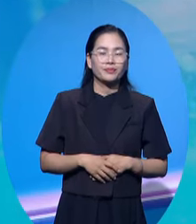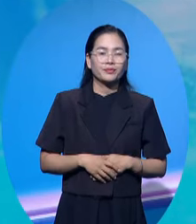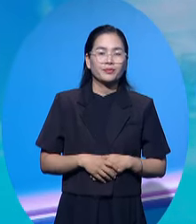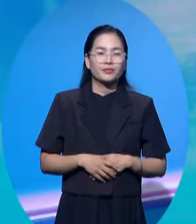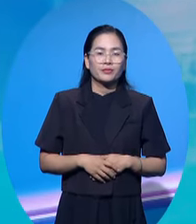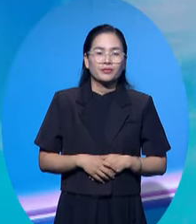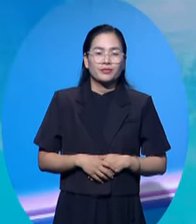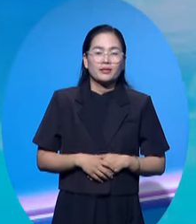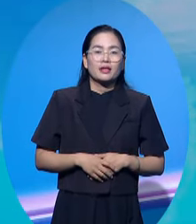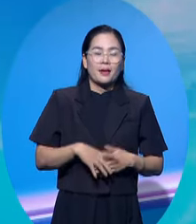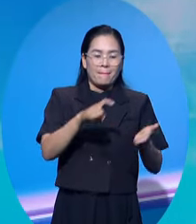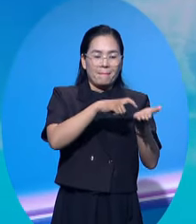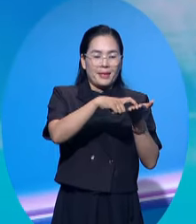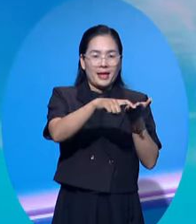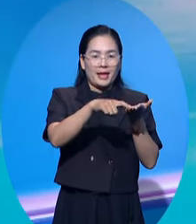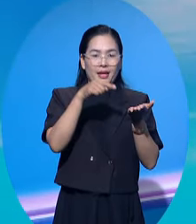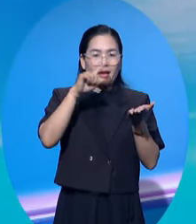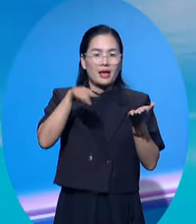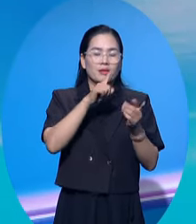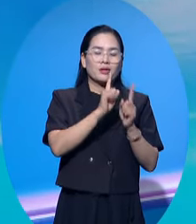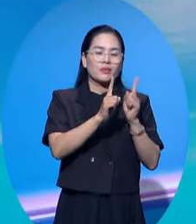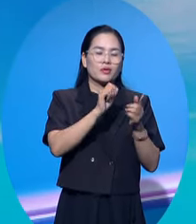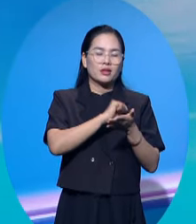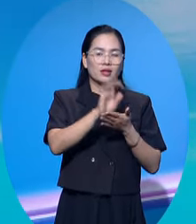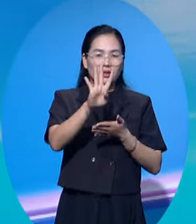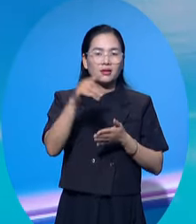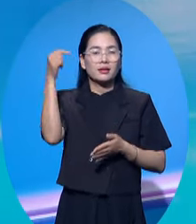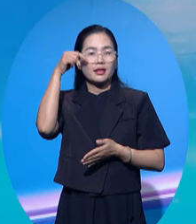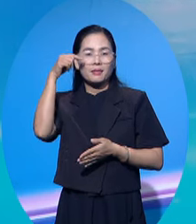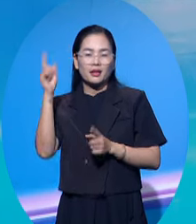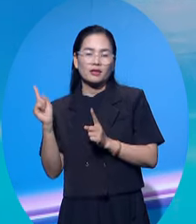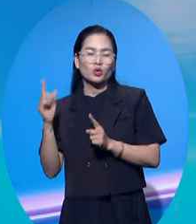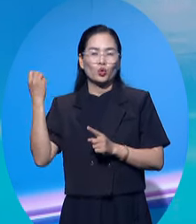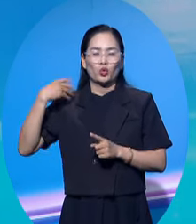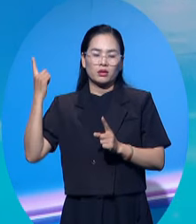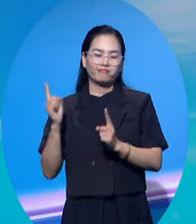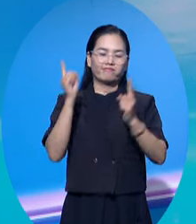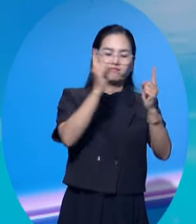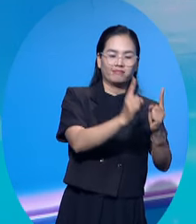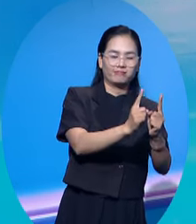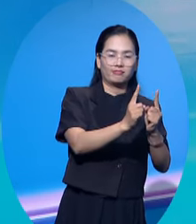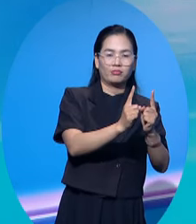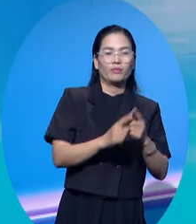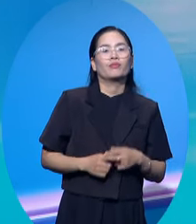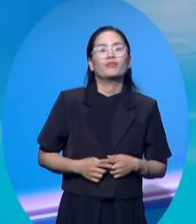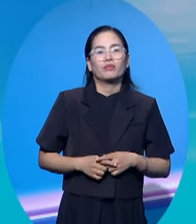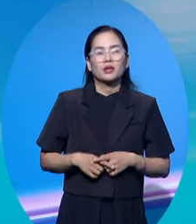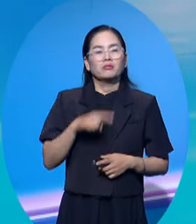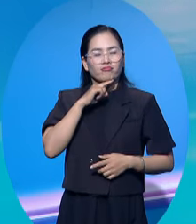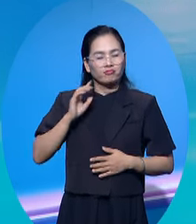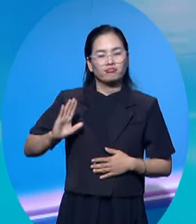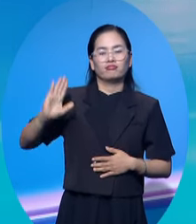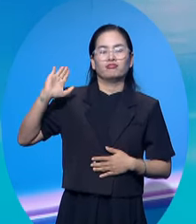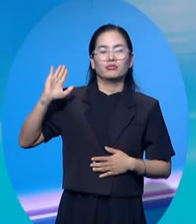trong khung khổ chuyến thăm Mỹ ngày 11 tháng 0 Thủ tướng Nhật kishida fumio đã phát biểu trước Quốc hội nước này trong đó khẳng định cam kết của